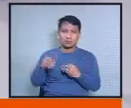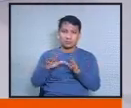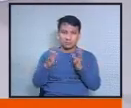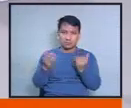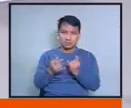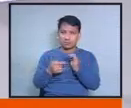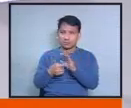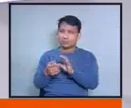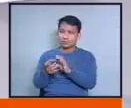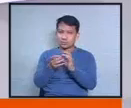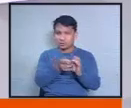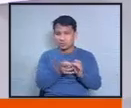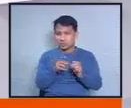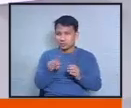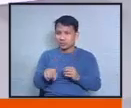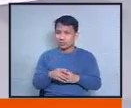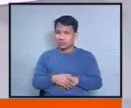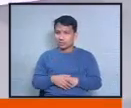barangay